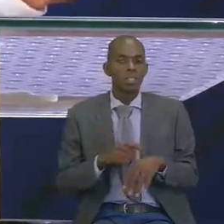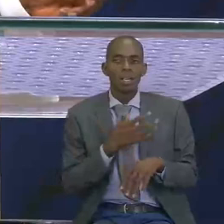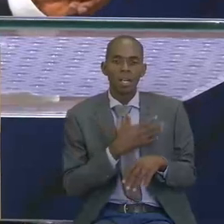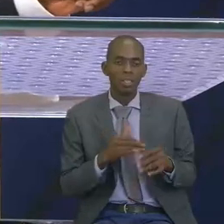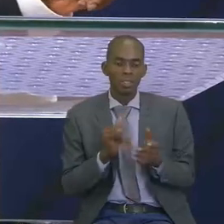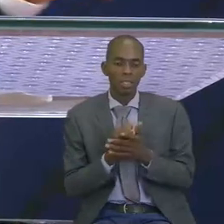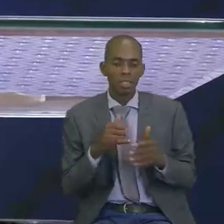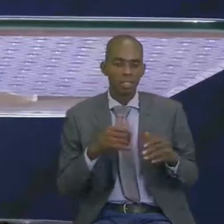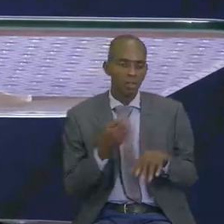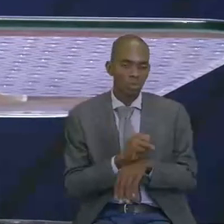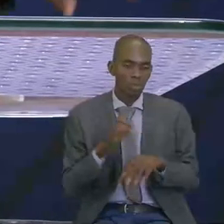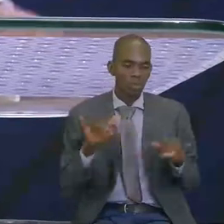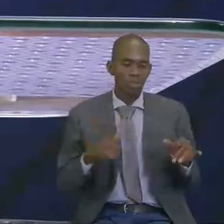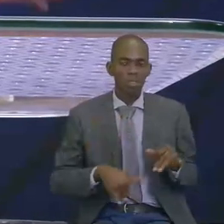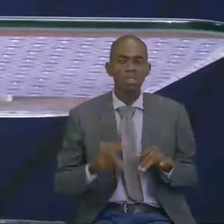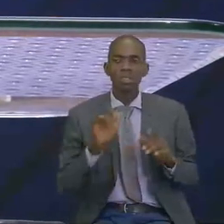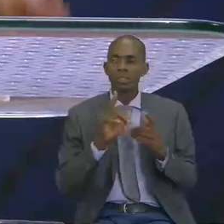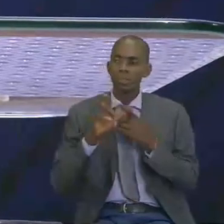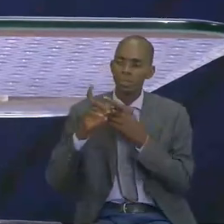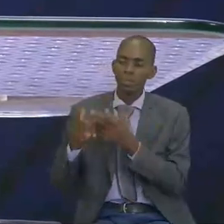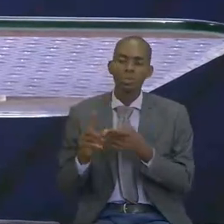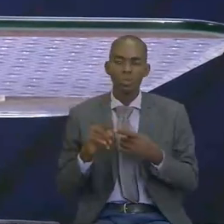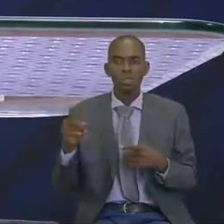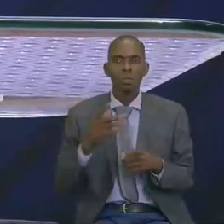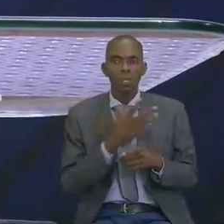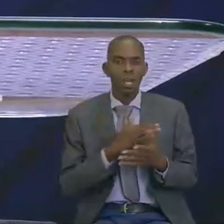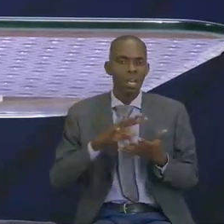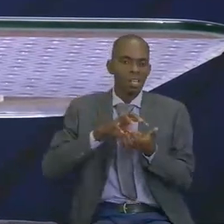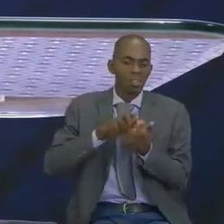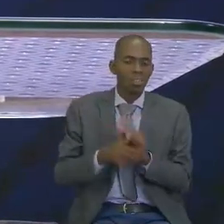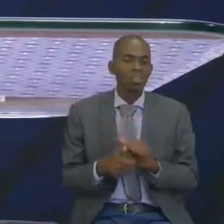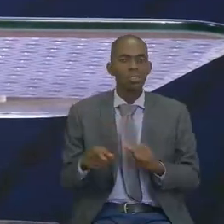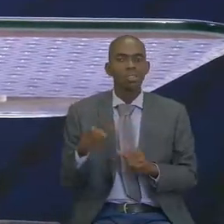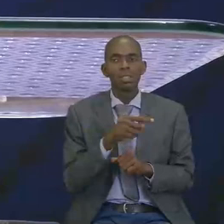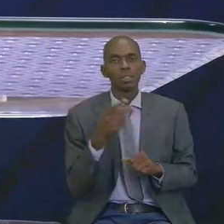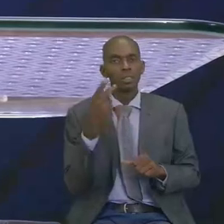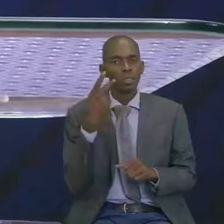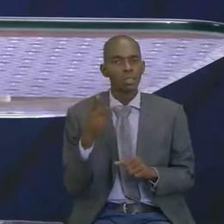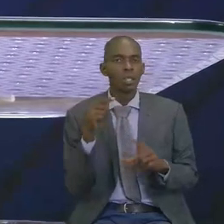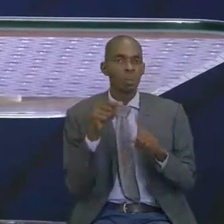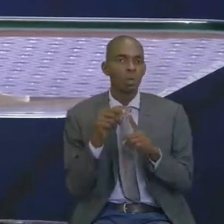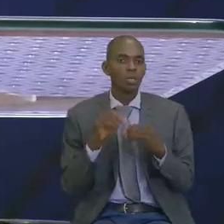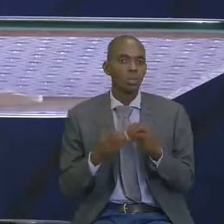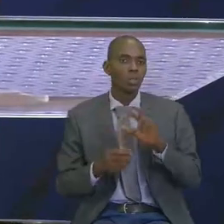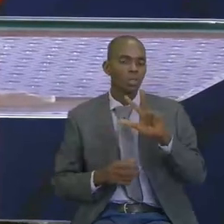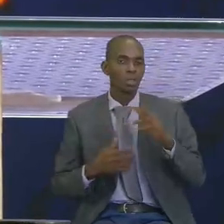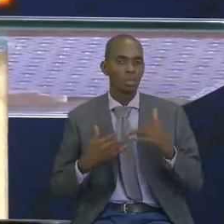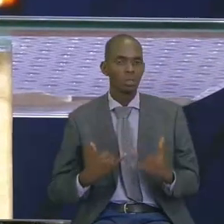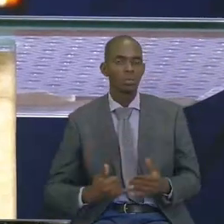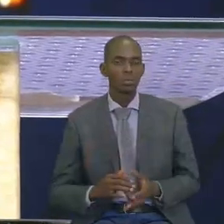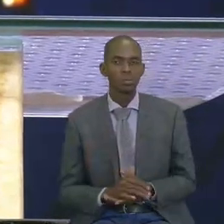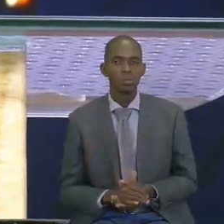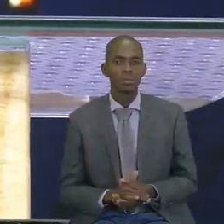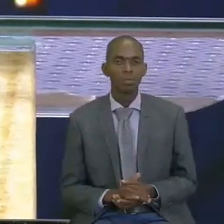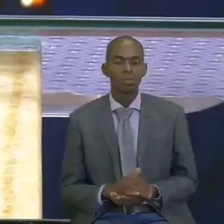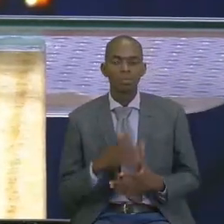là les écrase et ils sont envoyés vers le lieu où demeurent les pécheurs au siècle des